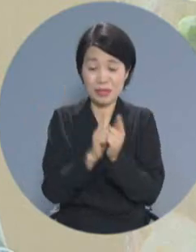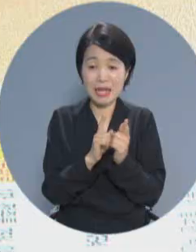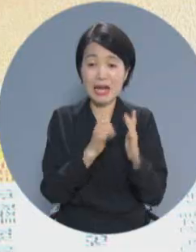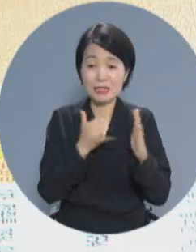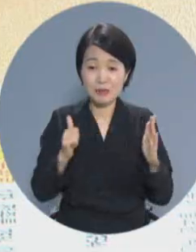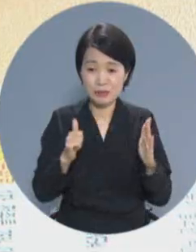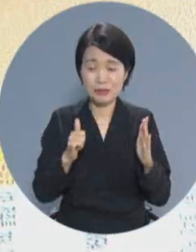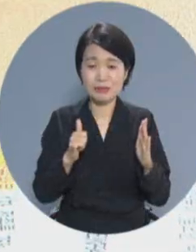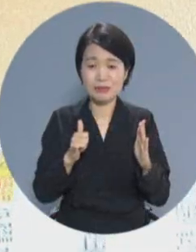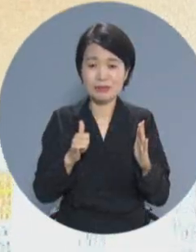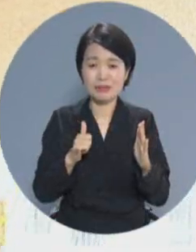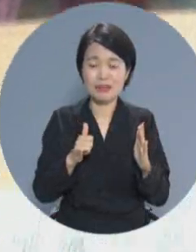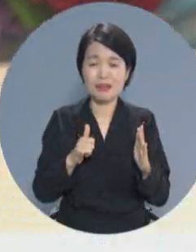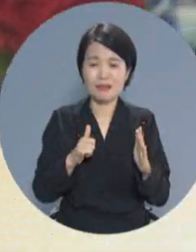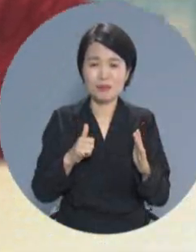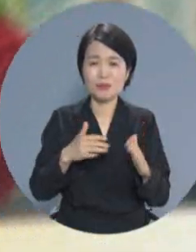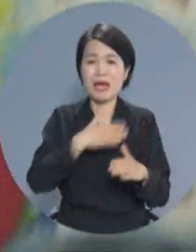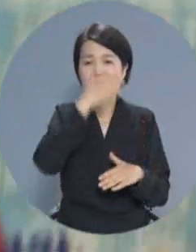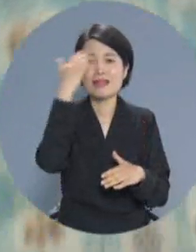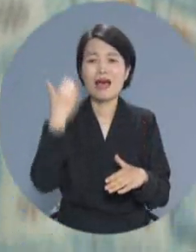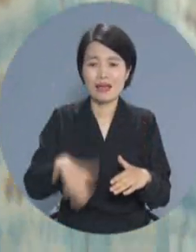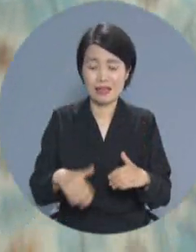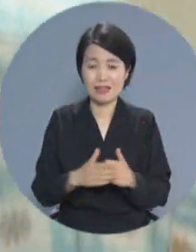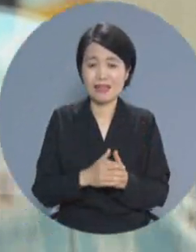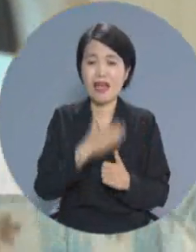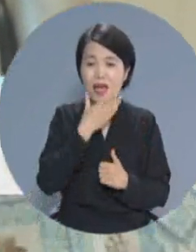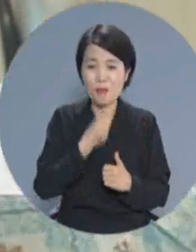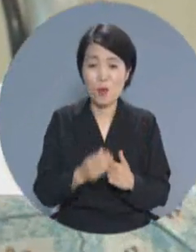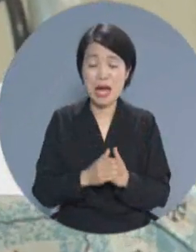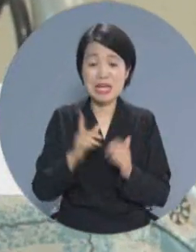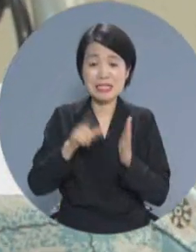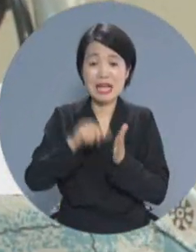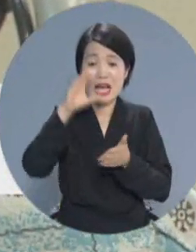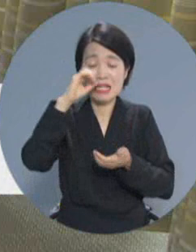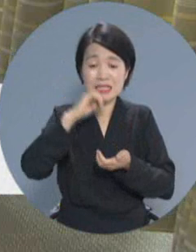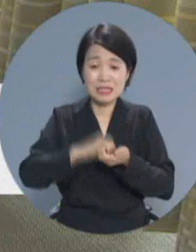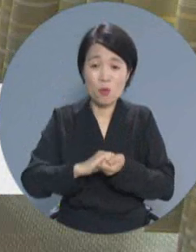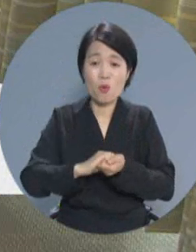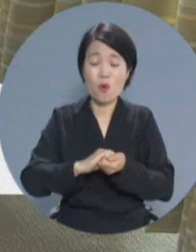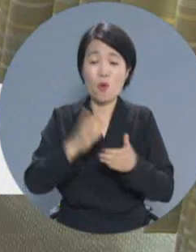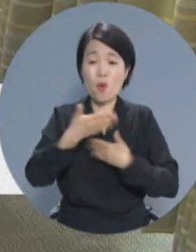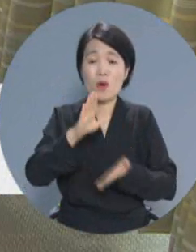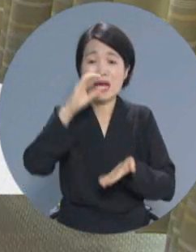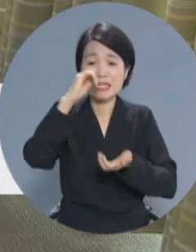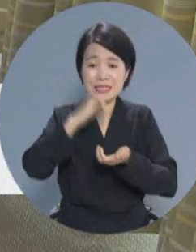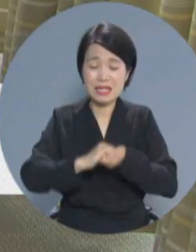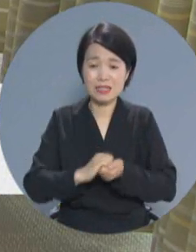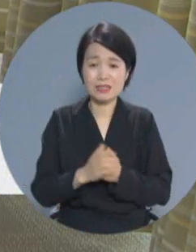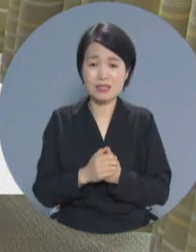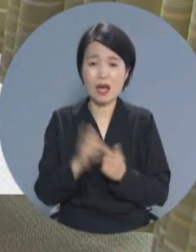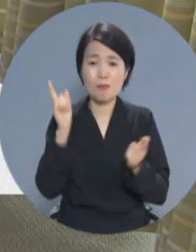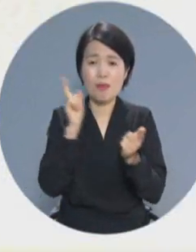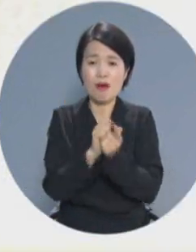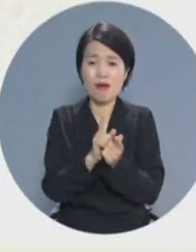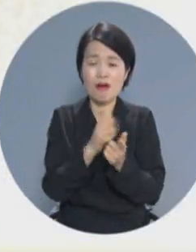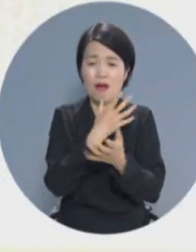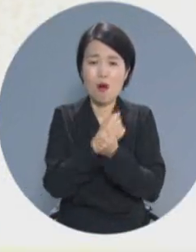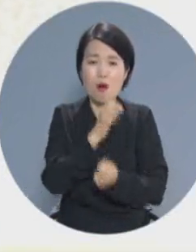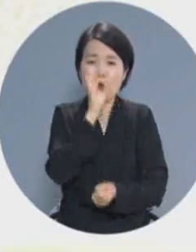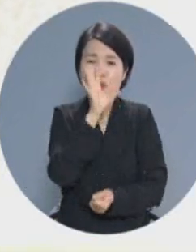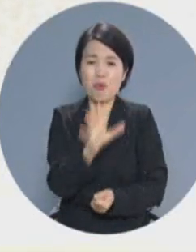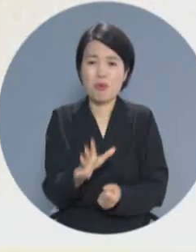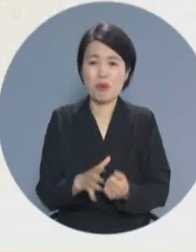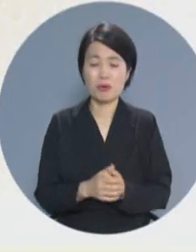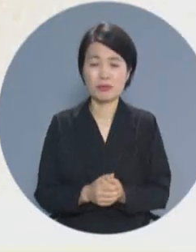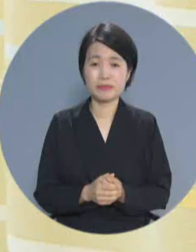가족들은 그나마 행복한 편입니다. 시간적, 공간적 제한이 있다 보니 면회 예약이 하늘의 별 따기 쉽지